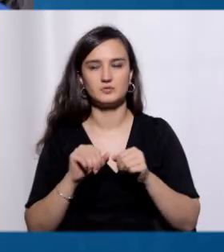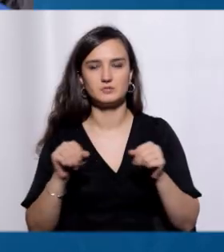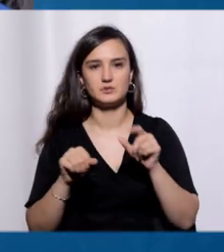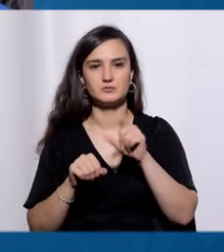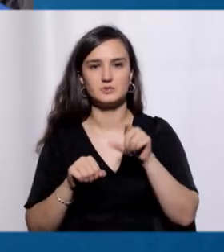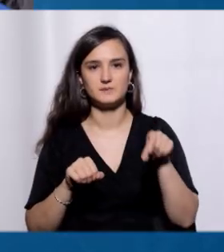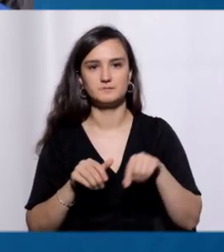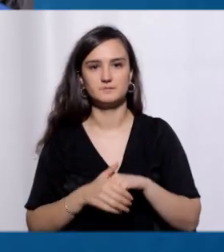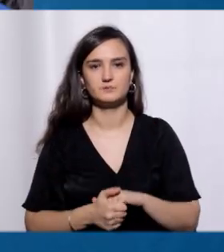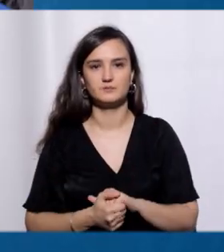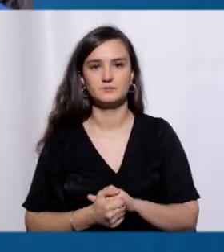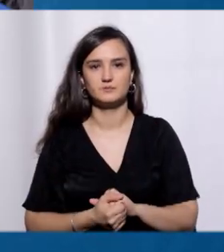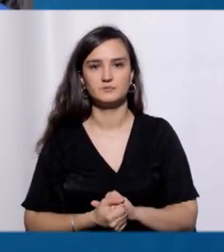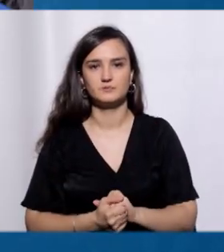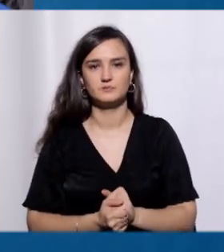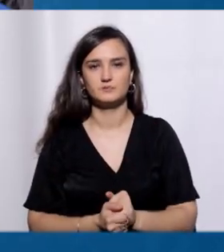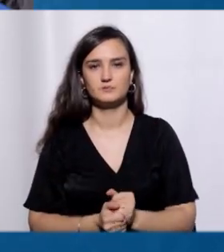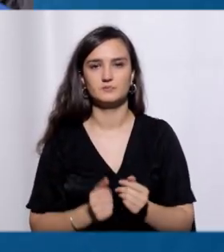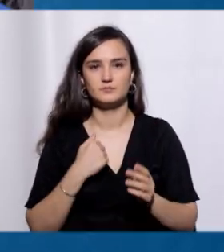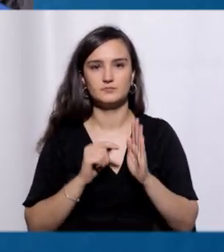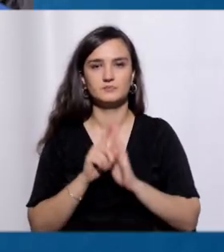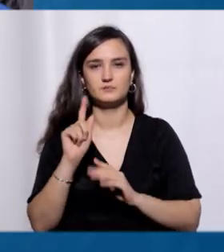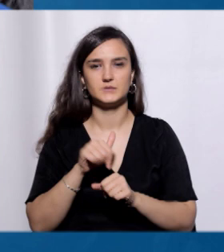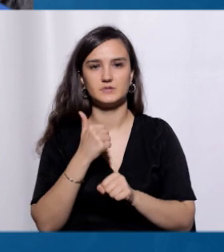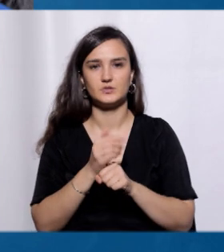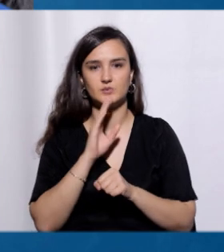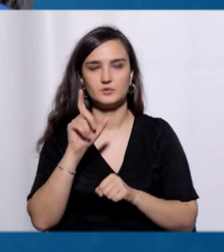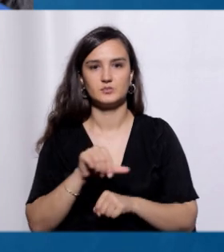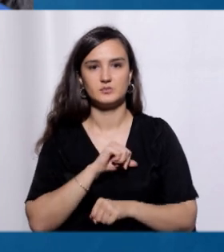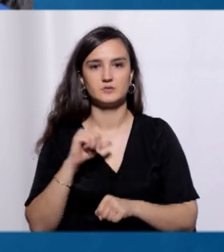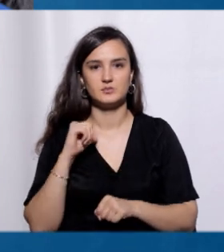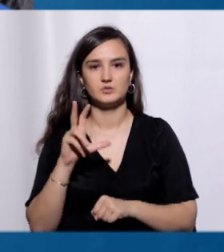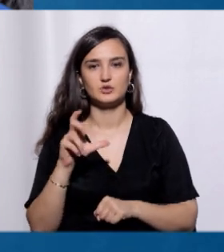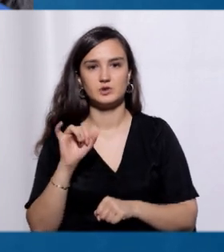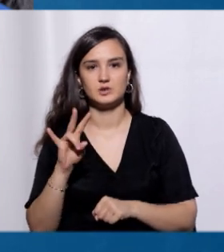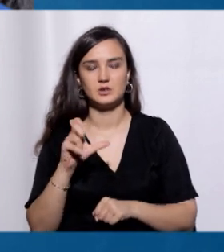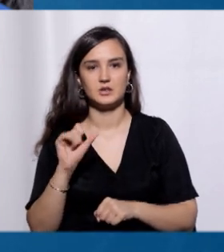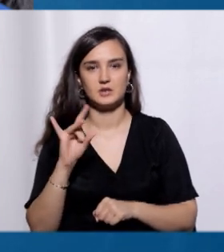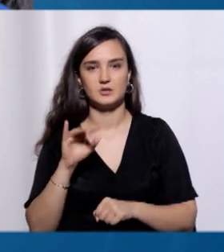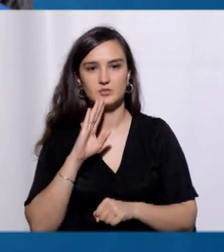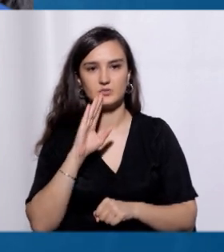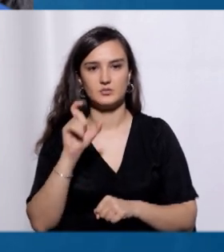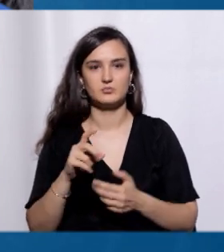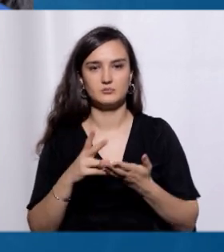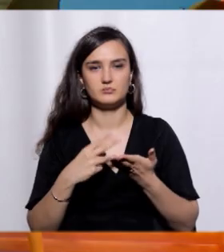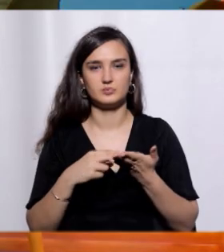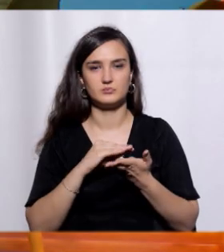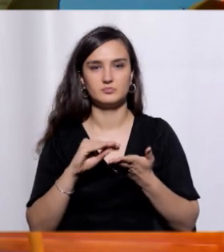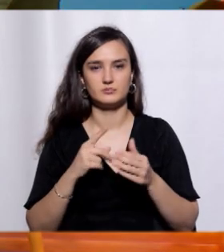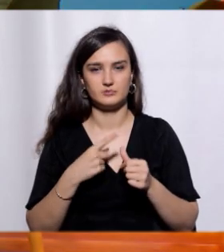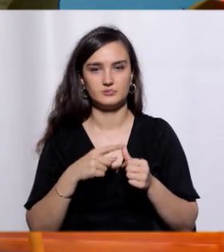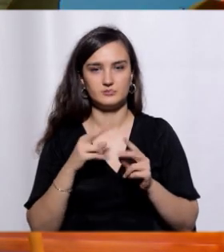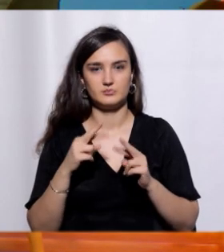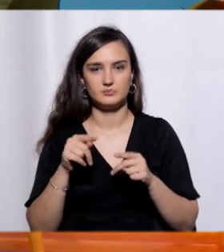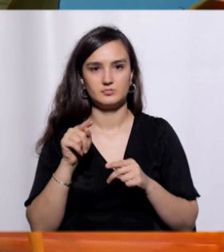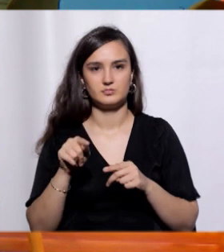გმირებზე. Indeed. We start with the main girl herself, Jane Eyre, the girl that the book is named after.